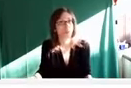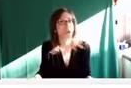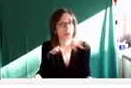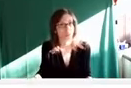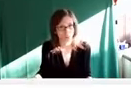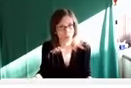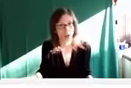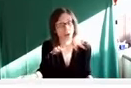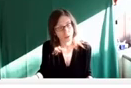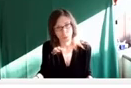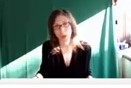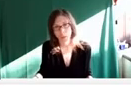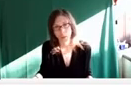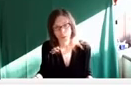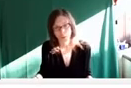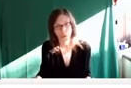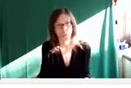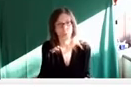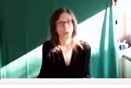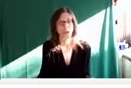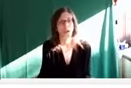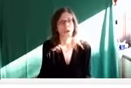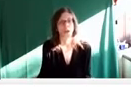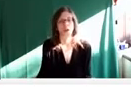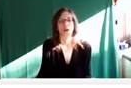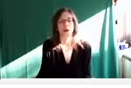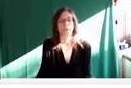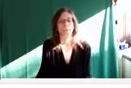grenouilles, c'est pas la même chose.